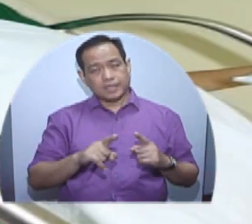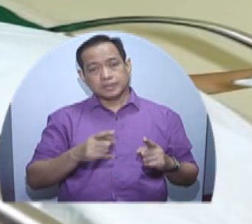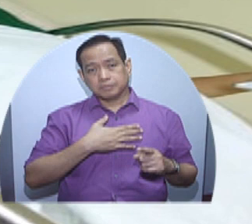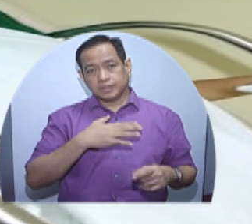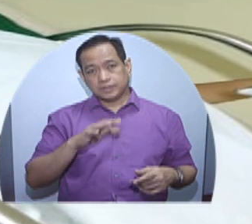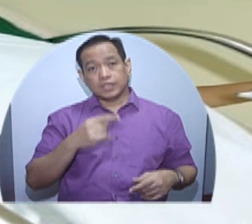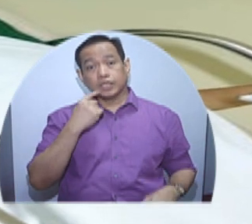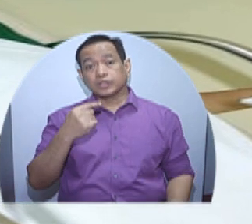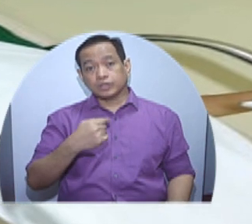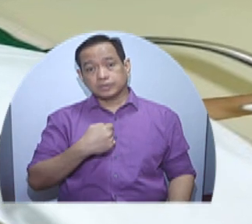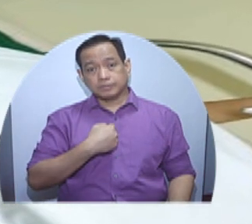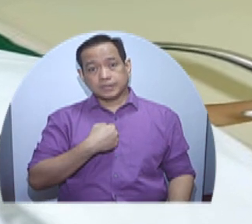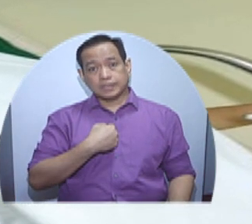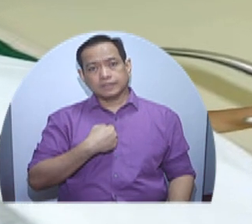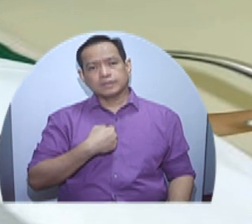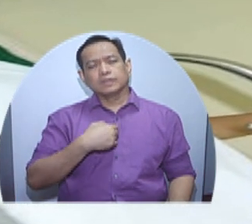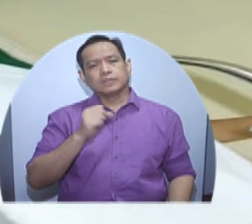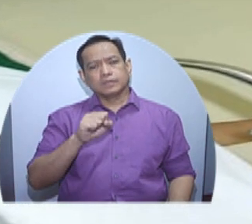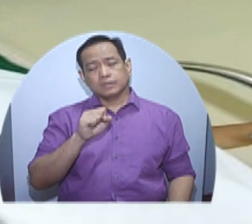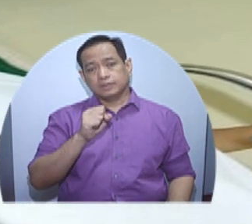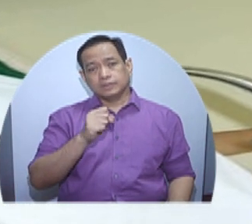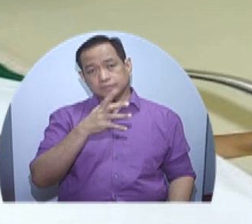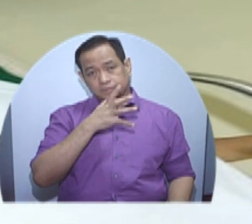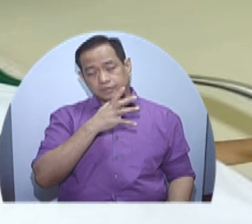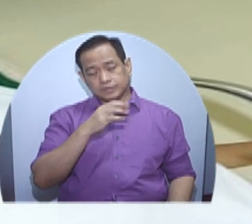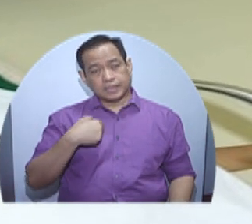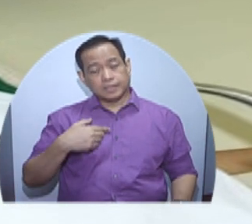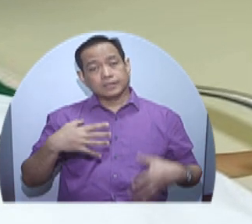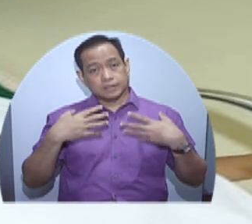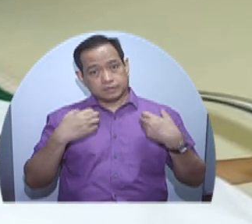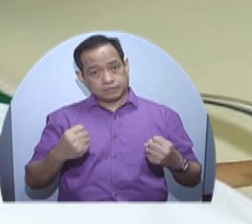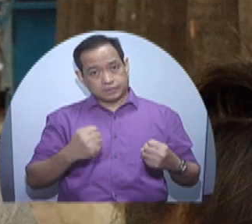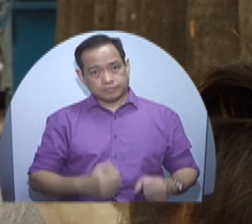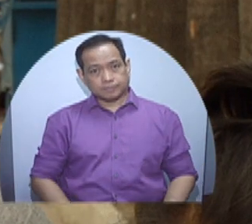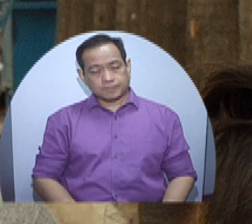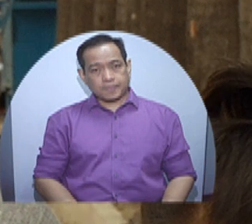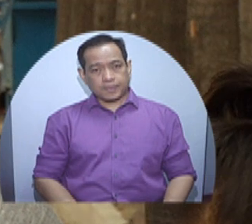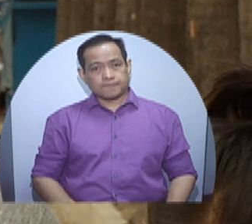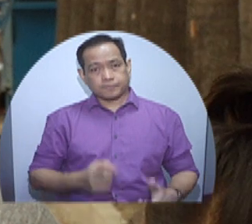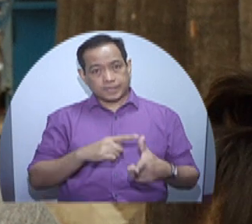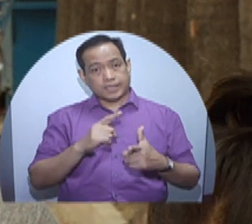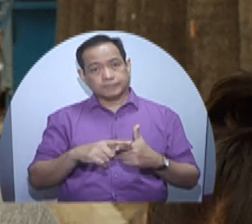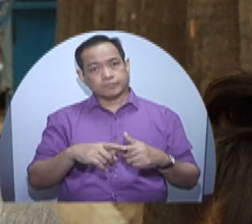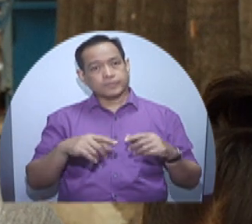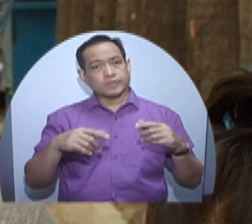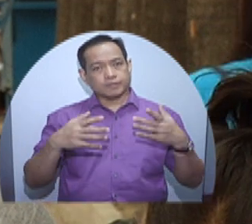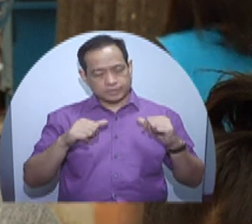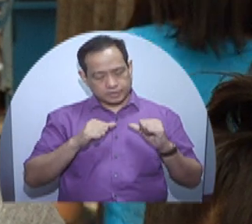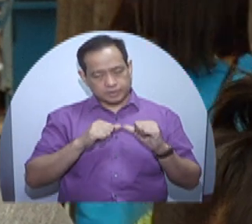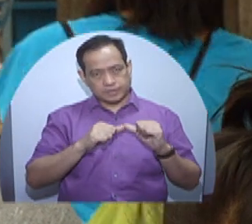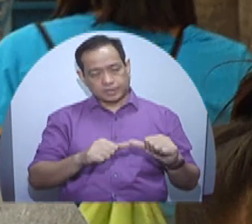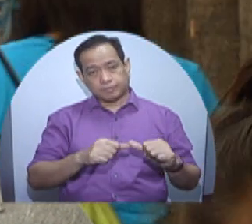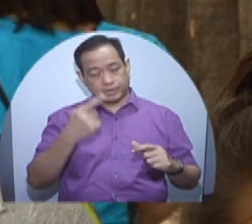ako. Pero siya po yung nagsabi sa akin na, sige na ma, para gumaling na ako. So, yun po. Kaya tinuloy ko na